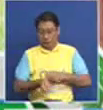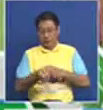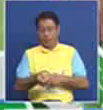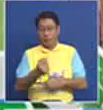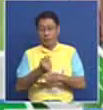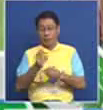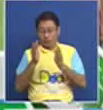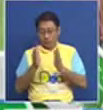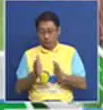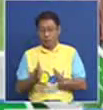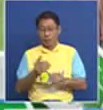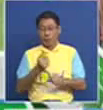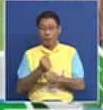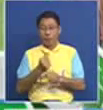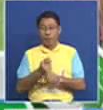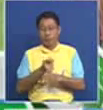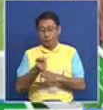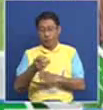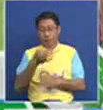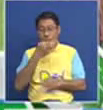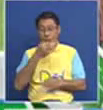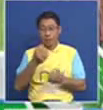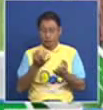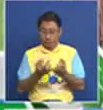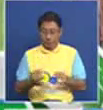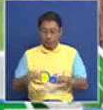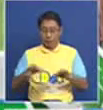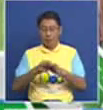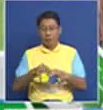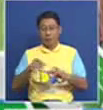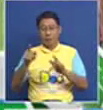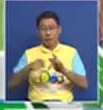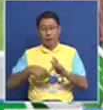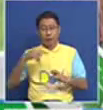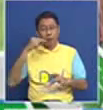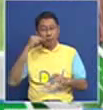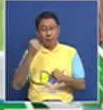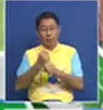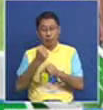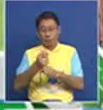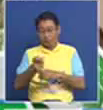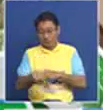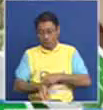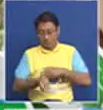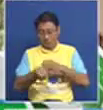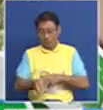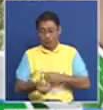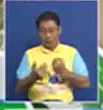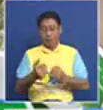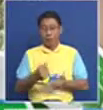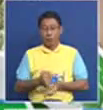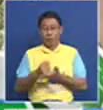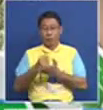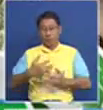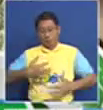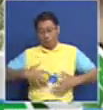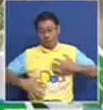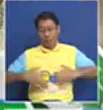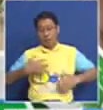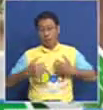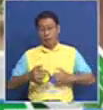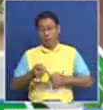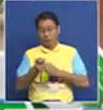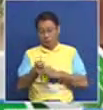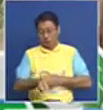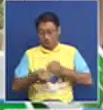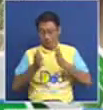ชีพการเพาะปลูกเป็นรายได้หลักของครอบครัวทำให้ต้องขาดน้ำในการทำเกษตรกรรมแต่เพื่อที่จะบรรเทาความเดือดร้อนเกษตรกร